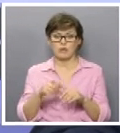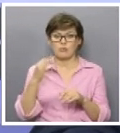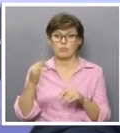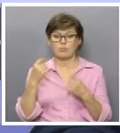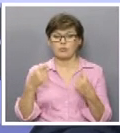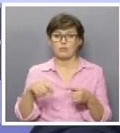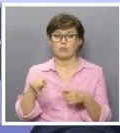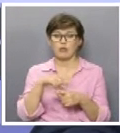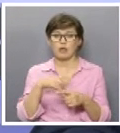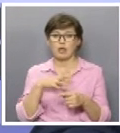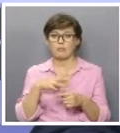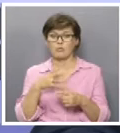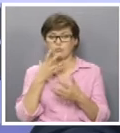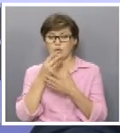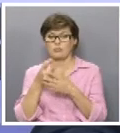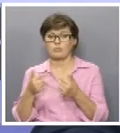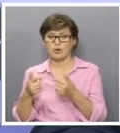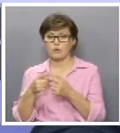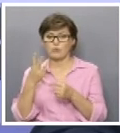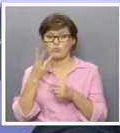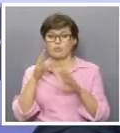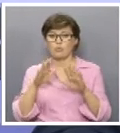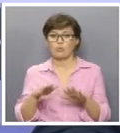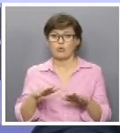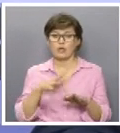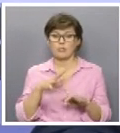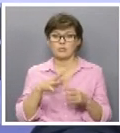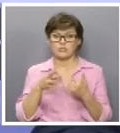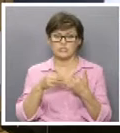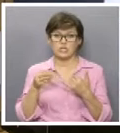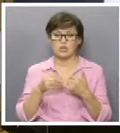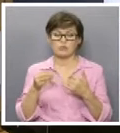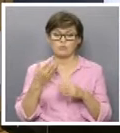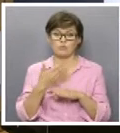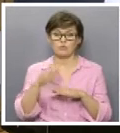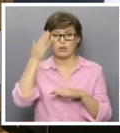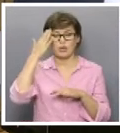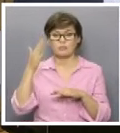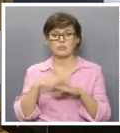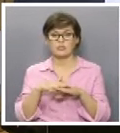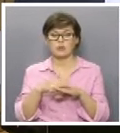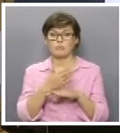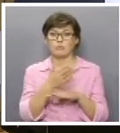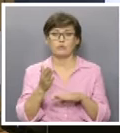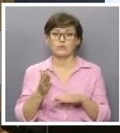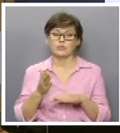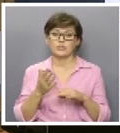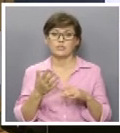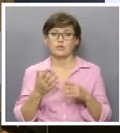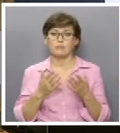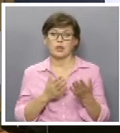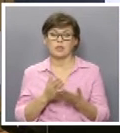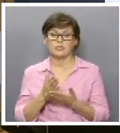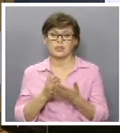Каспий корпорациясы тарапынан 3 орынға қазіргі таңда жер бөлінді. Әкімшіліктен алынған осы жерлер қазір осы бағытқа